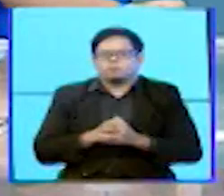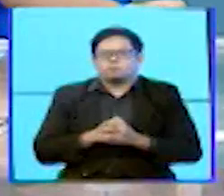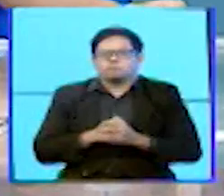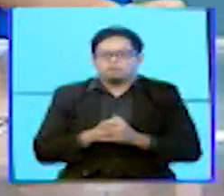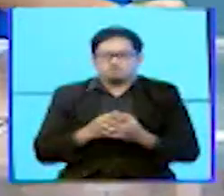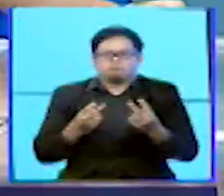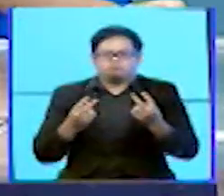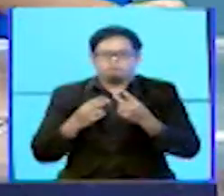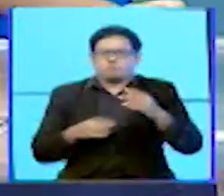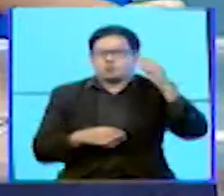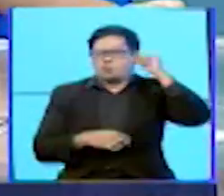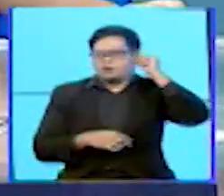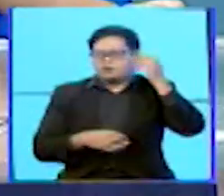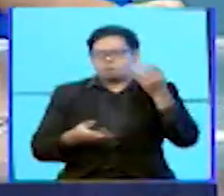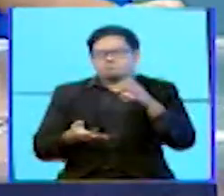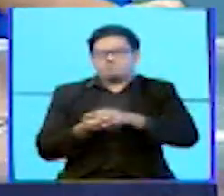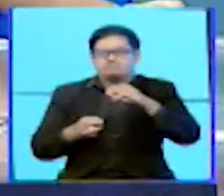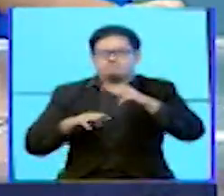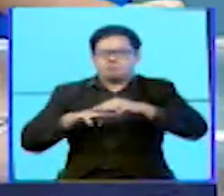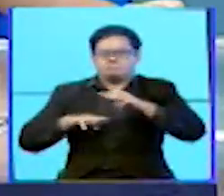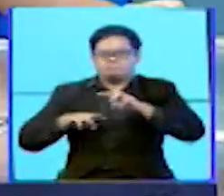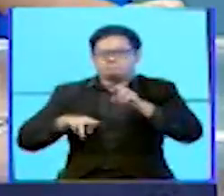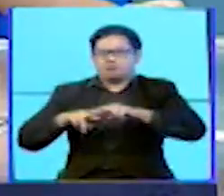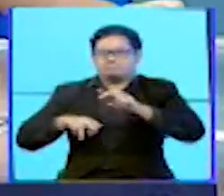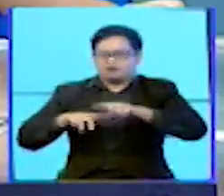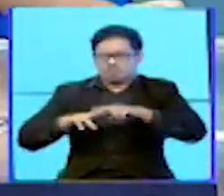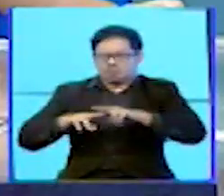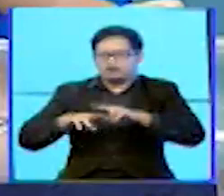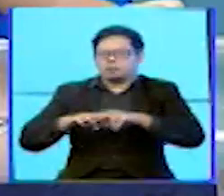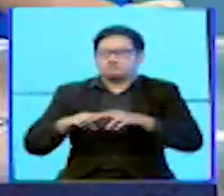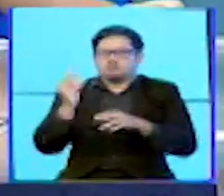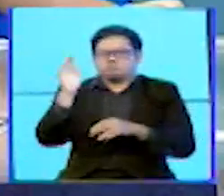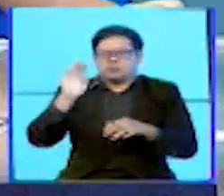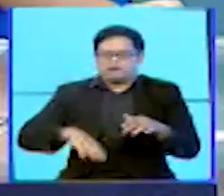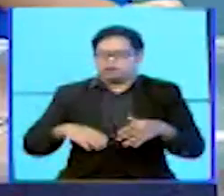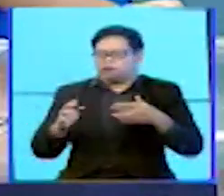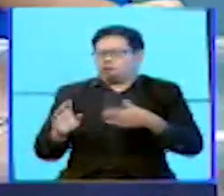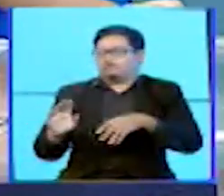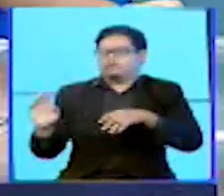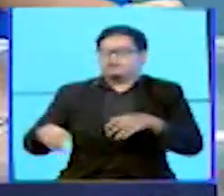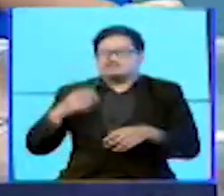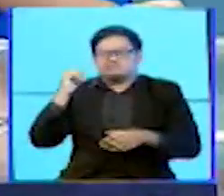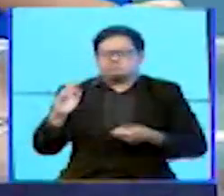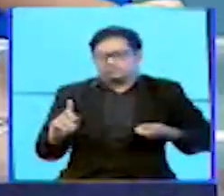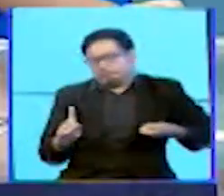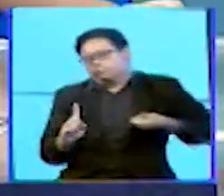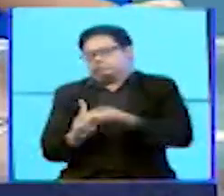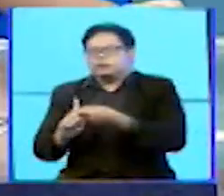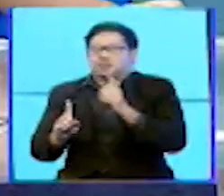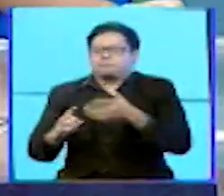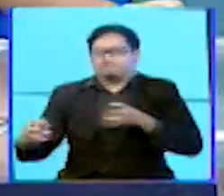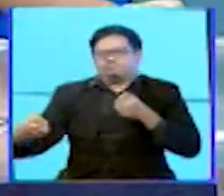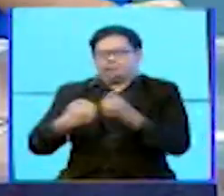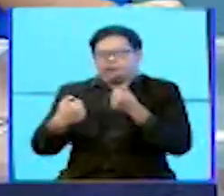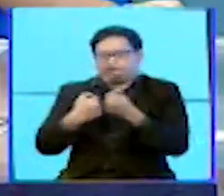Mirsa, seorang wanita di Mampang, Jakarta Selatan tega membunuh suami sirinya usai terlibat cekcok. Pelaku menikam korban setelah sempat keluar rumah